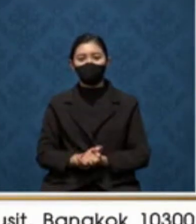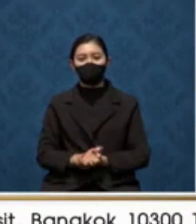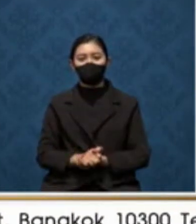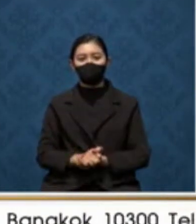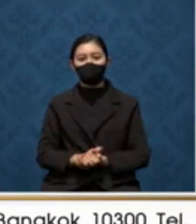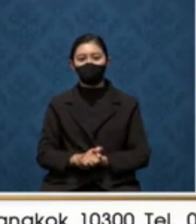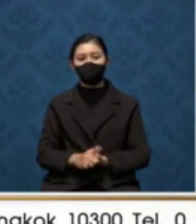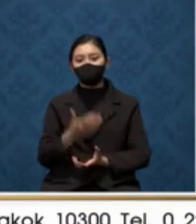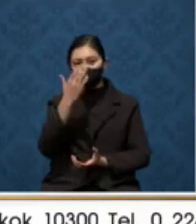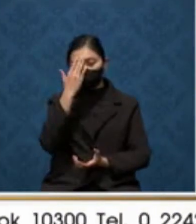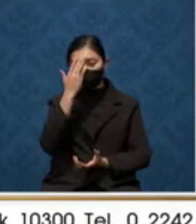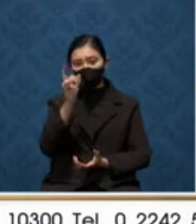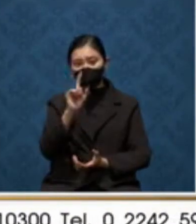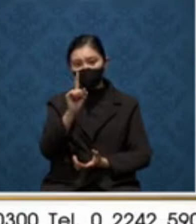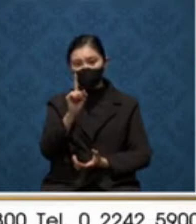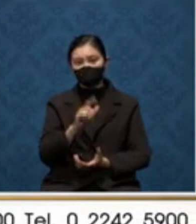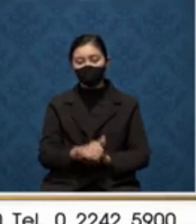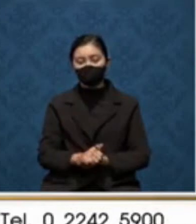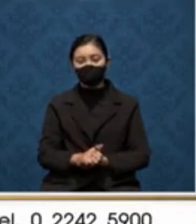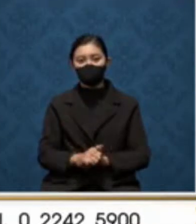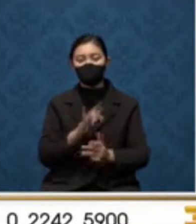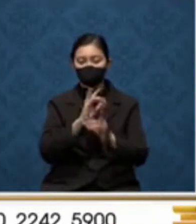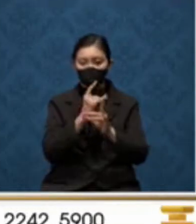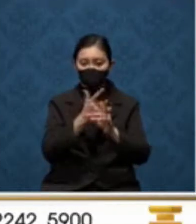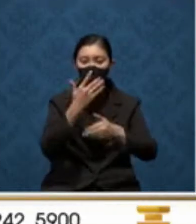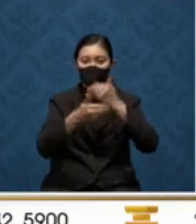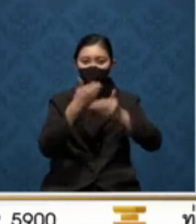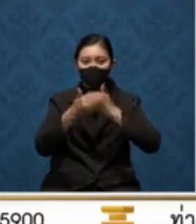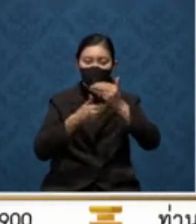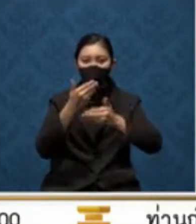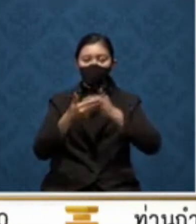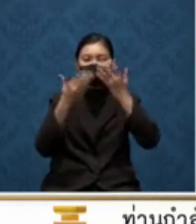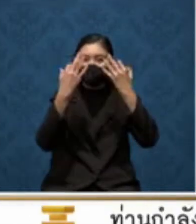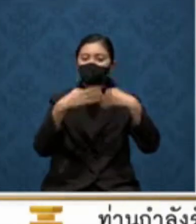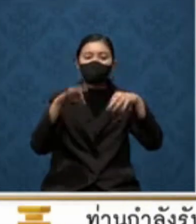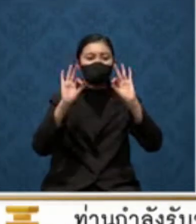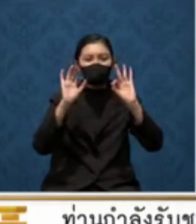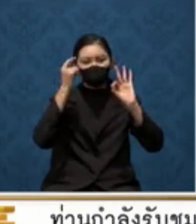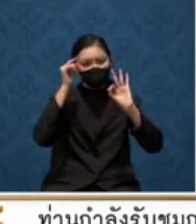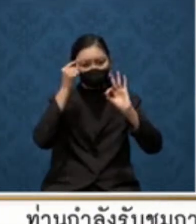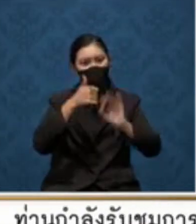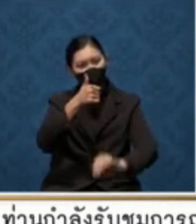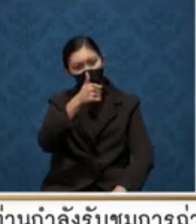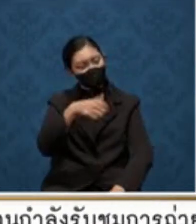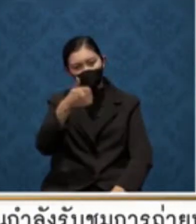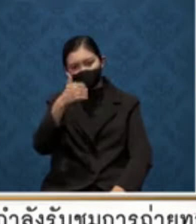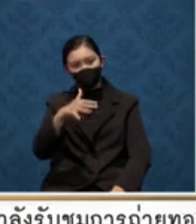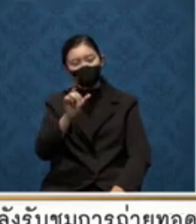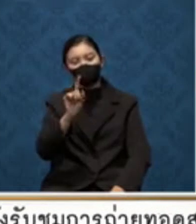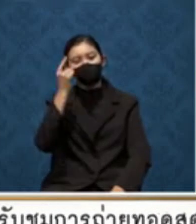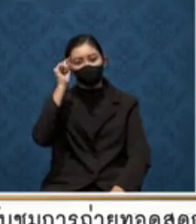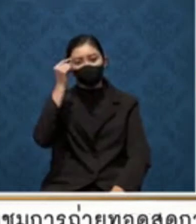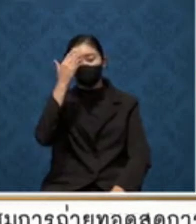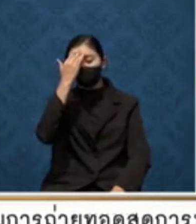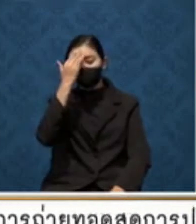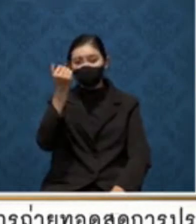ค้าทเสรีย์ได้จริงวันนี้ กดกระสวงทออกมาเมื่วาน ก็เป็เช่เดีวกันนั่นเองเพะว่ากิดกสวงที่ออกมาเมื่วาน เป็นการ